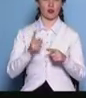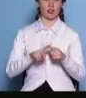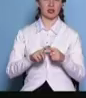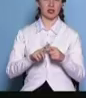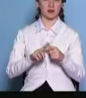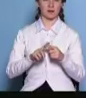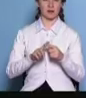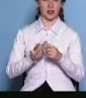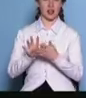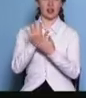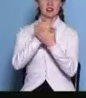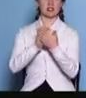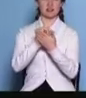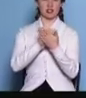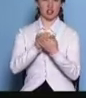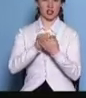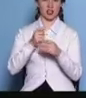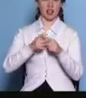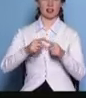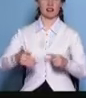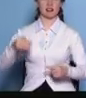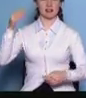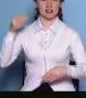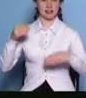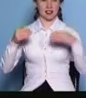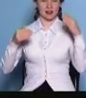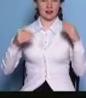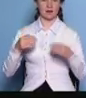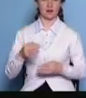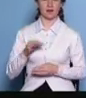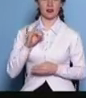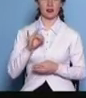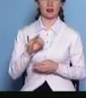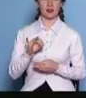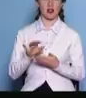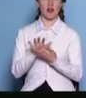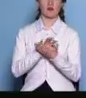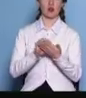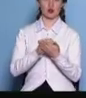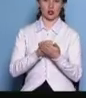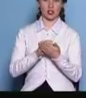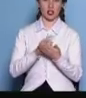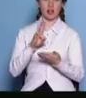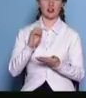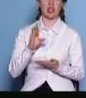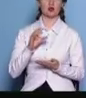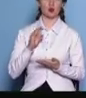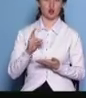раздвижение, правильно слово сказать, стенок и нарушение несущей конструкции. Так